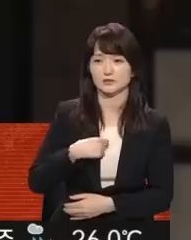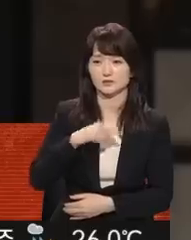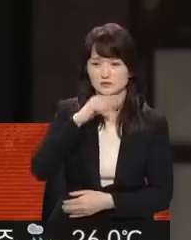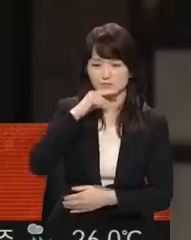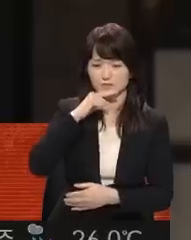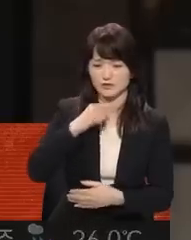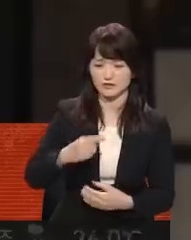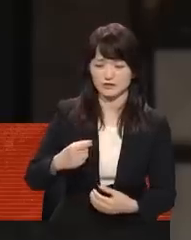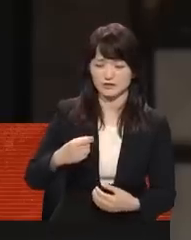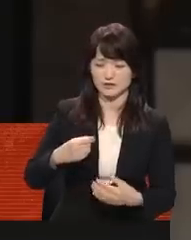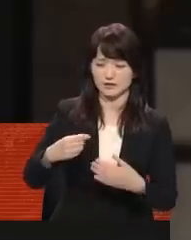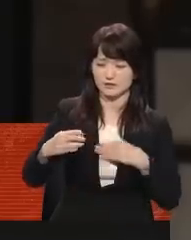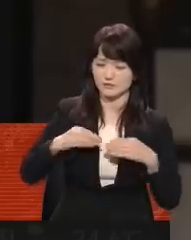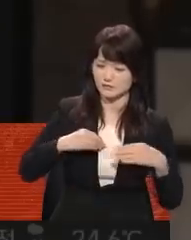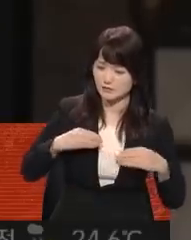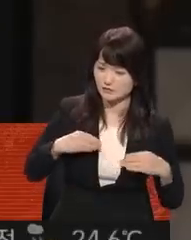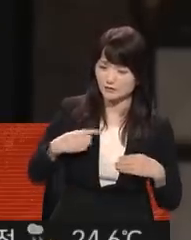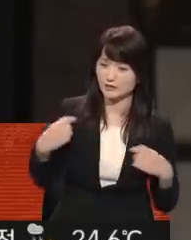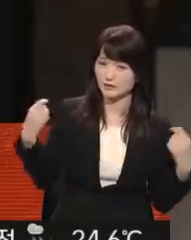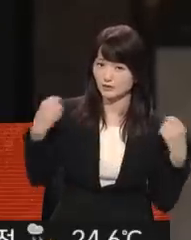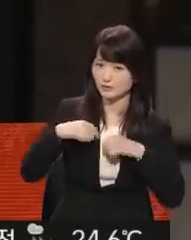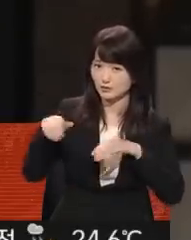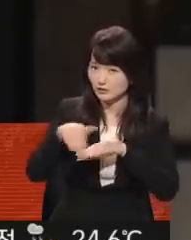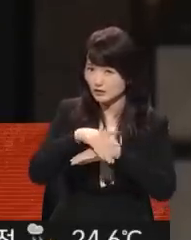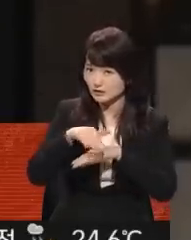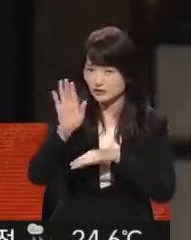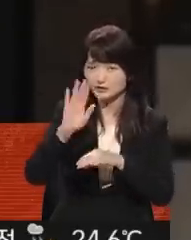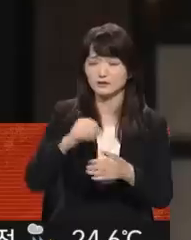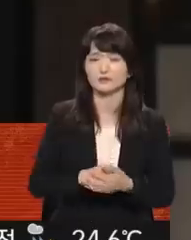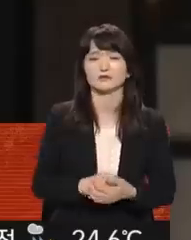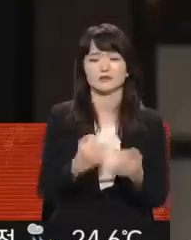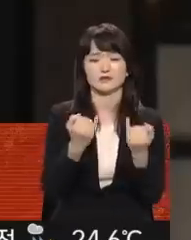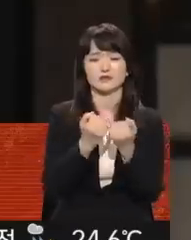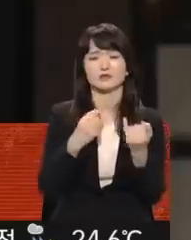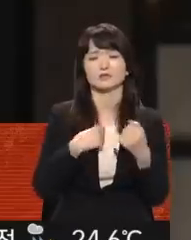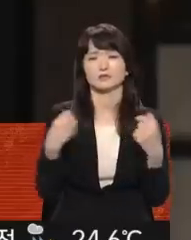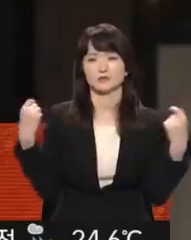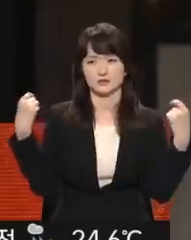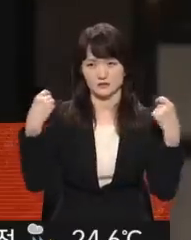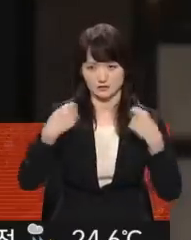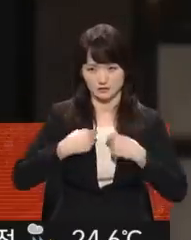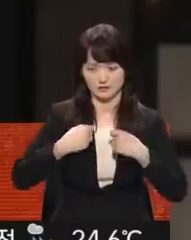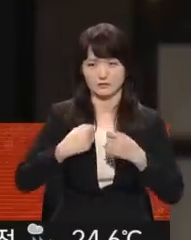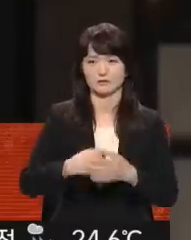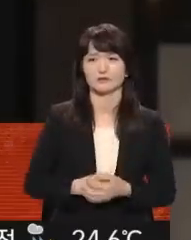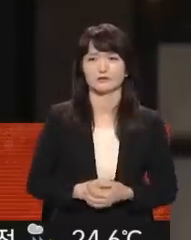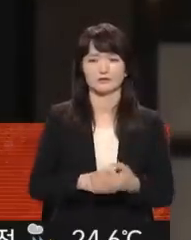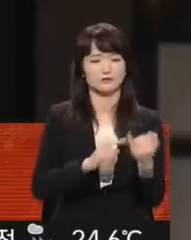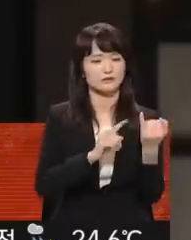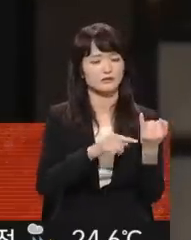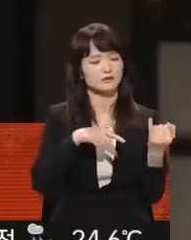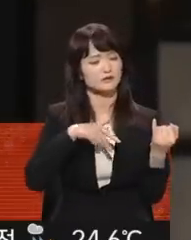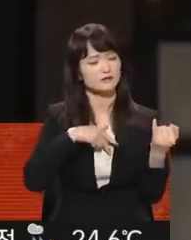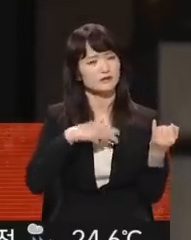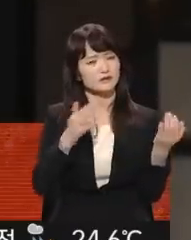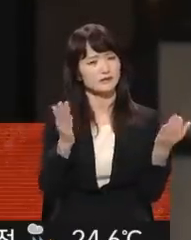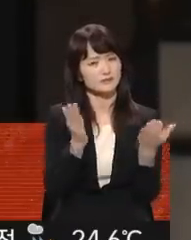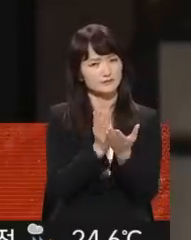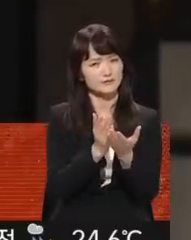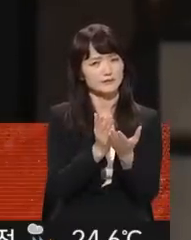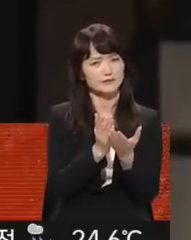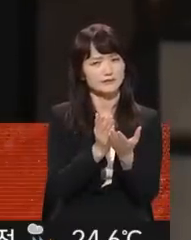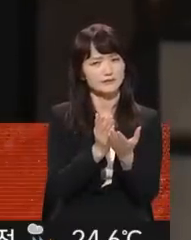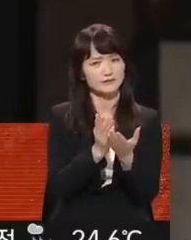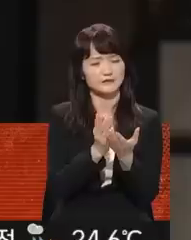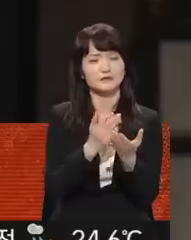다닙니까 그러니까 그 여자 여성이니까 여성 옷을 갖다 입었다라고 하는 것을 그 사람의 어떤 정체성하고 일치한다 이렇게 보는 것은